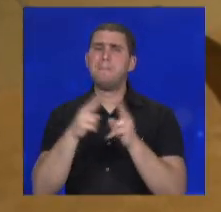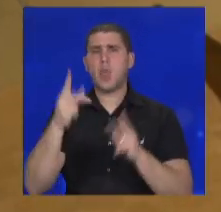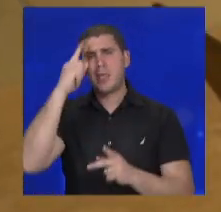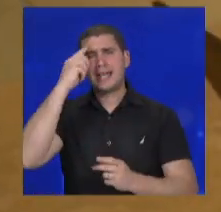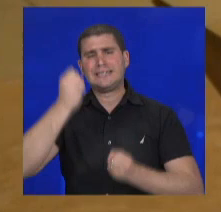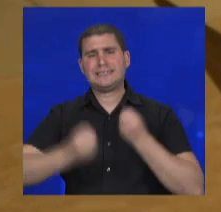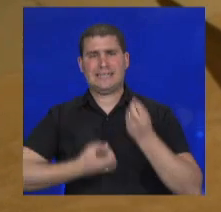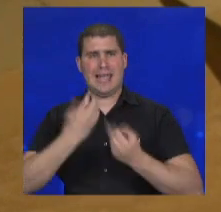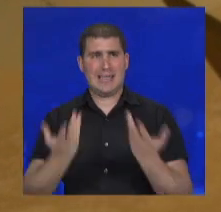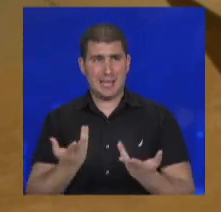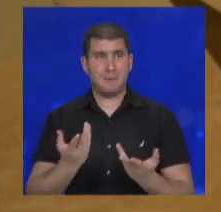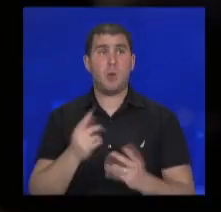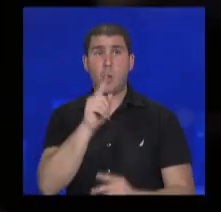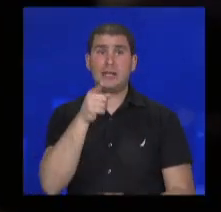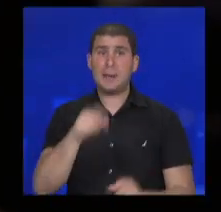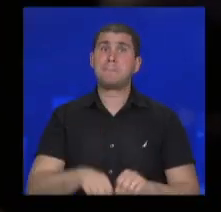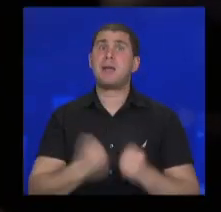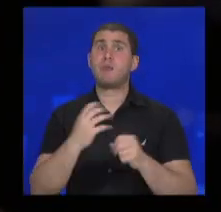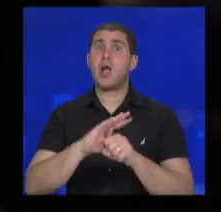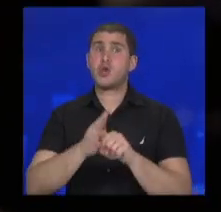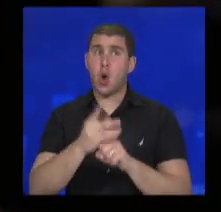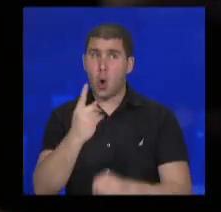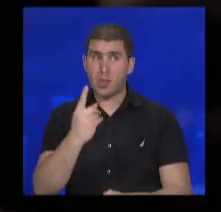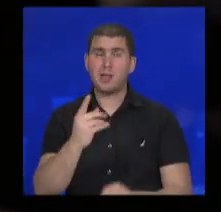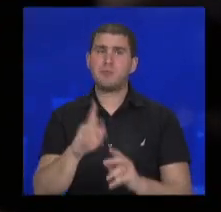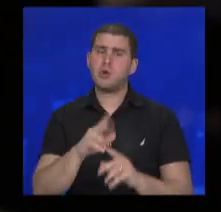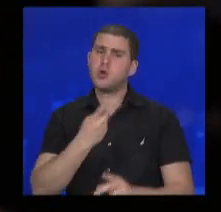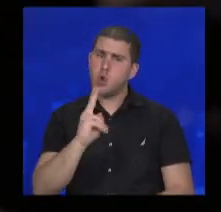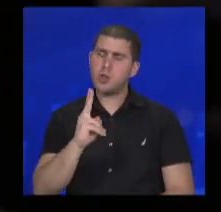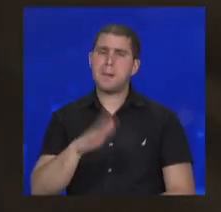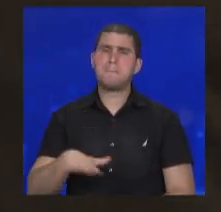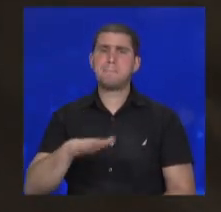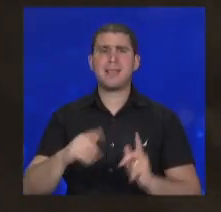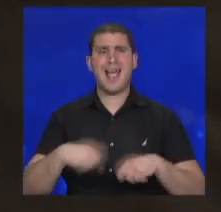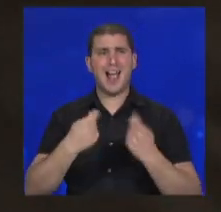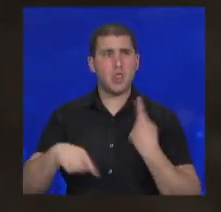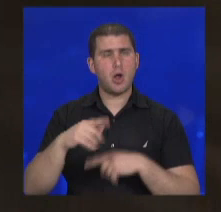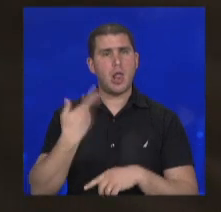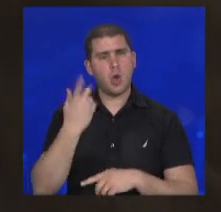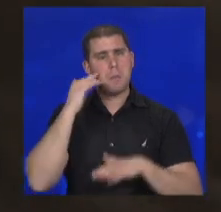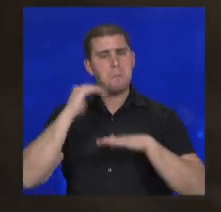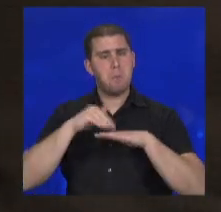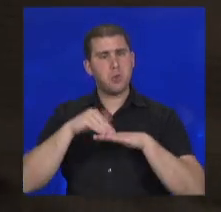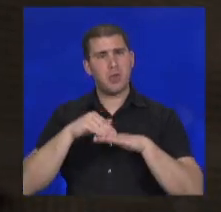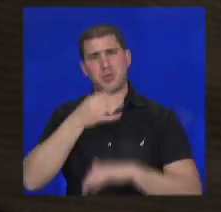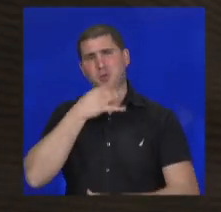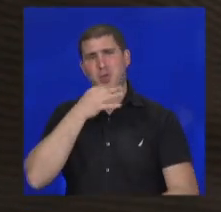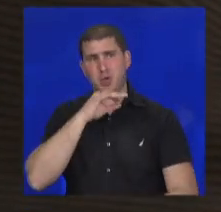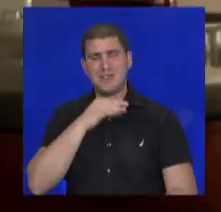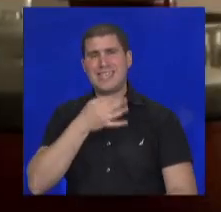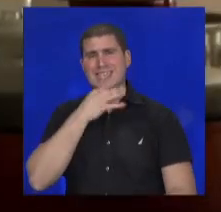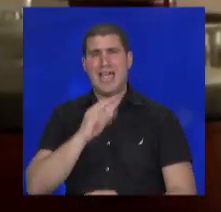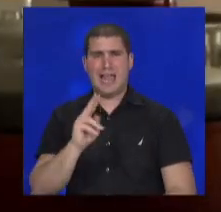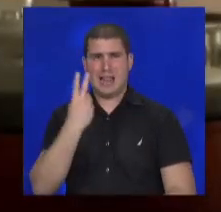יצירתיים, ואולי יהיה זה משבר הקורונה, שיעיץ במערכת החינוך שלנו להיות מעודכנת יותר ויעילה